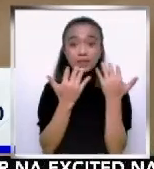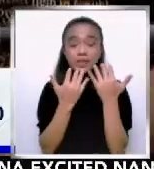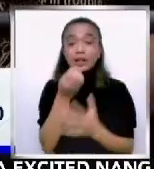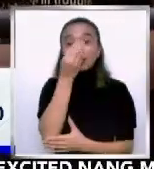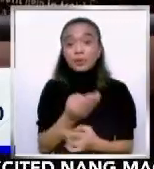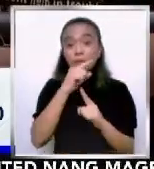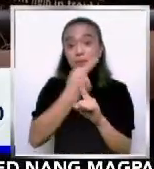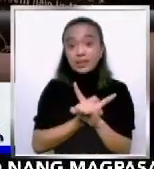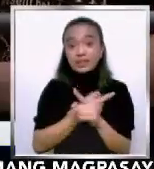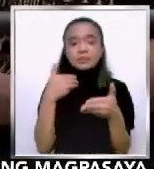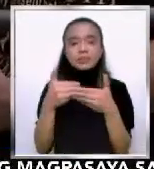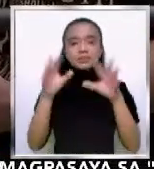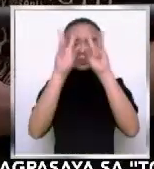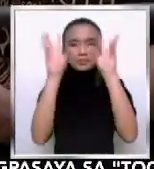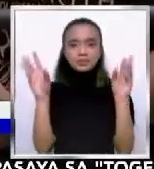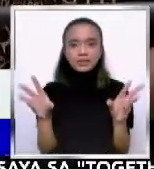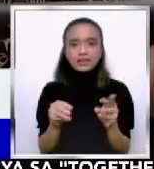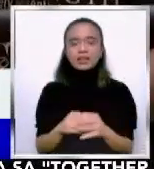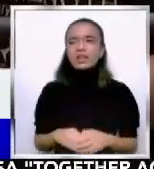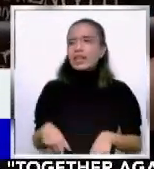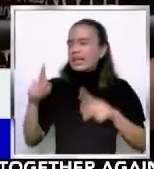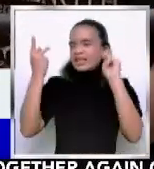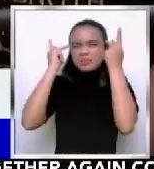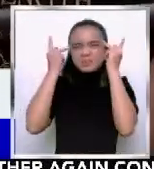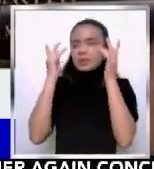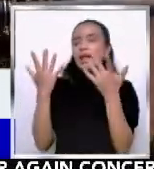na. Wala nang sakit sa ulo,